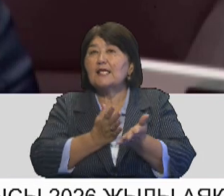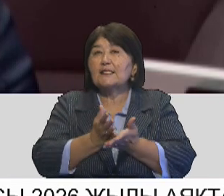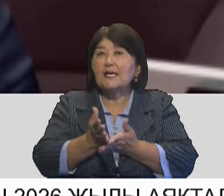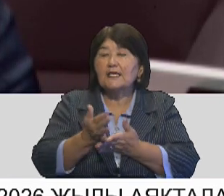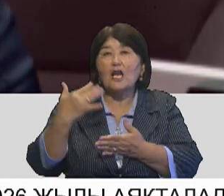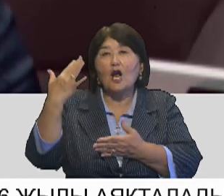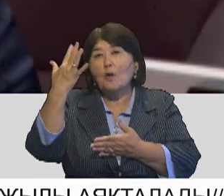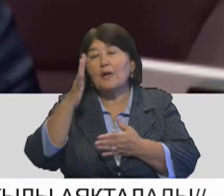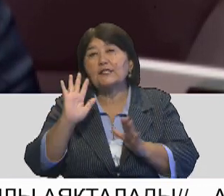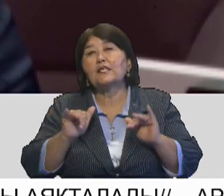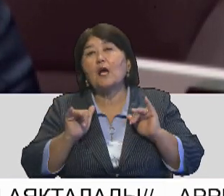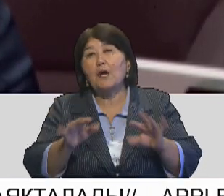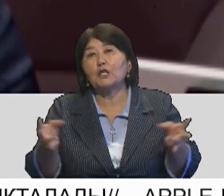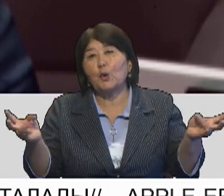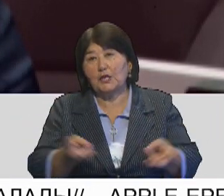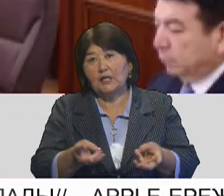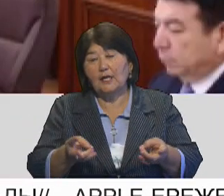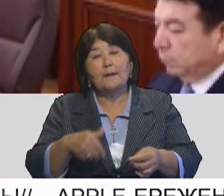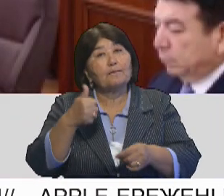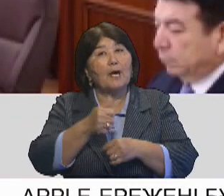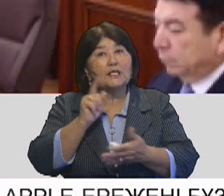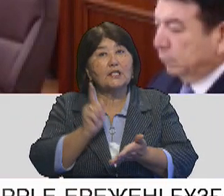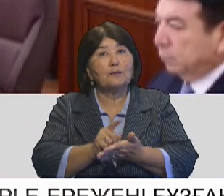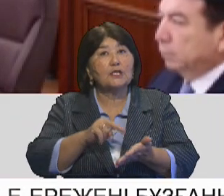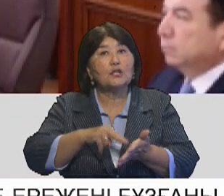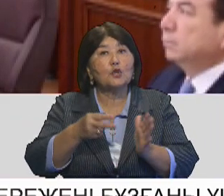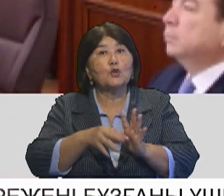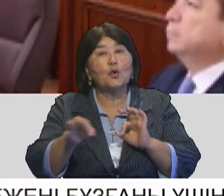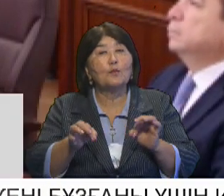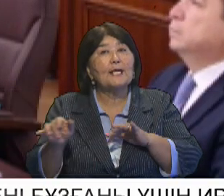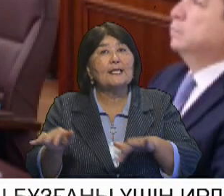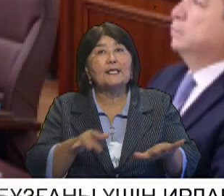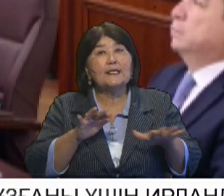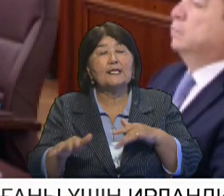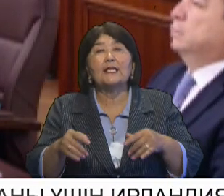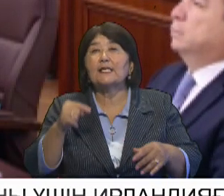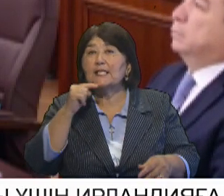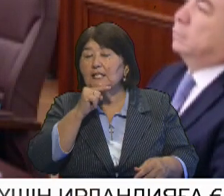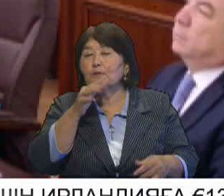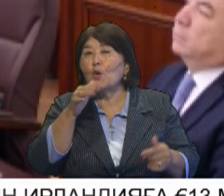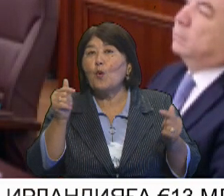мақсаттарға ғана бағыттау керек. Басты міндет жоспардың іс-шараларын тиімді және уақытылы орындау.